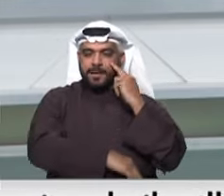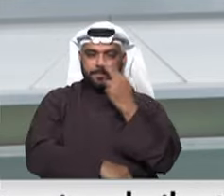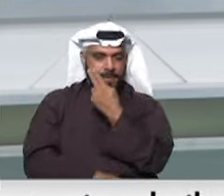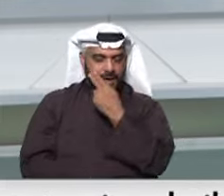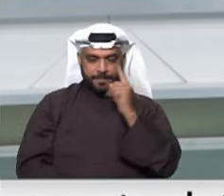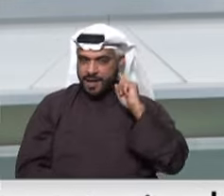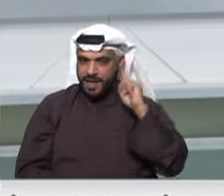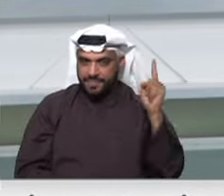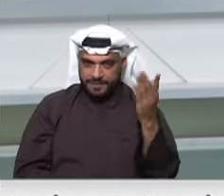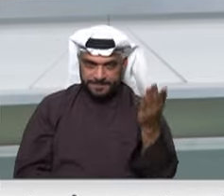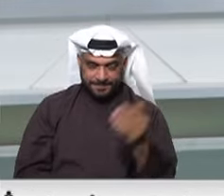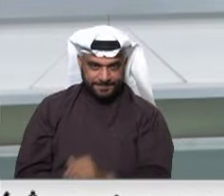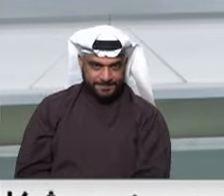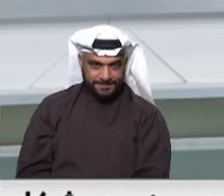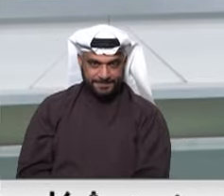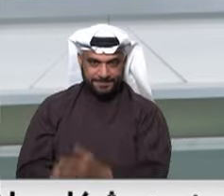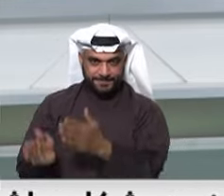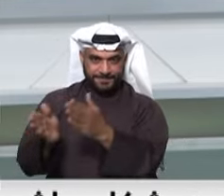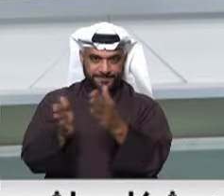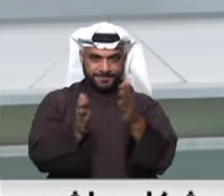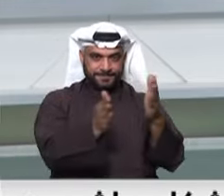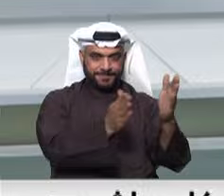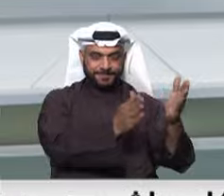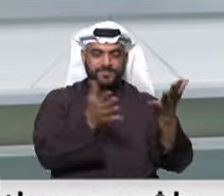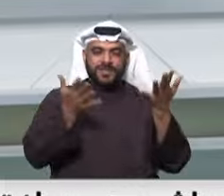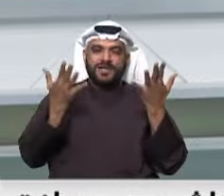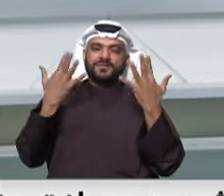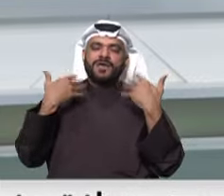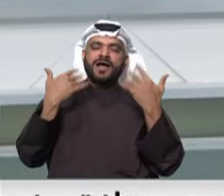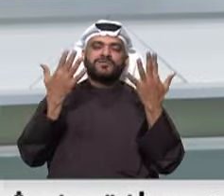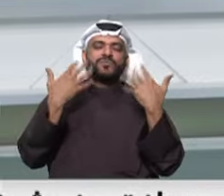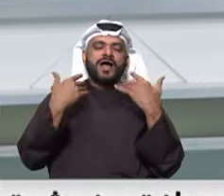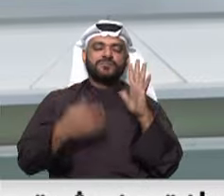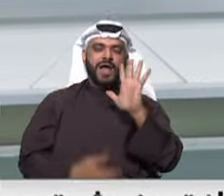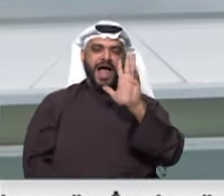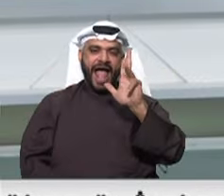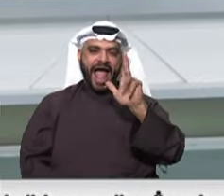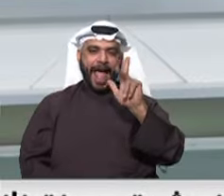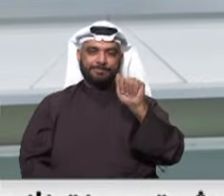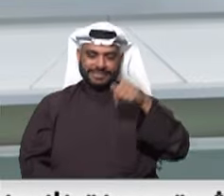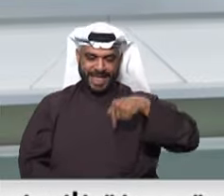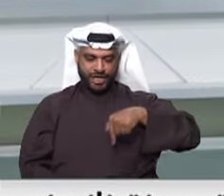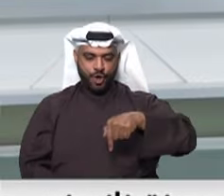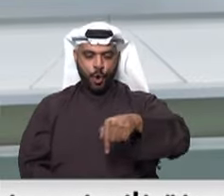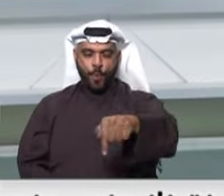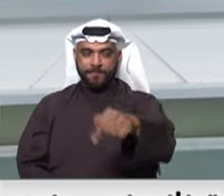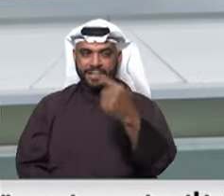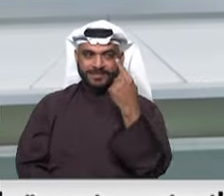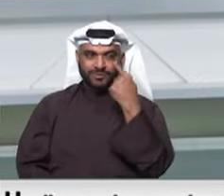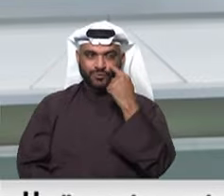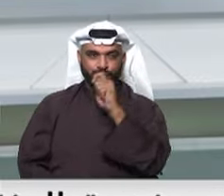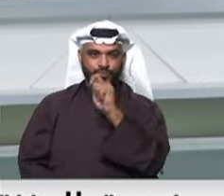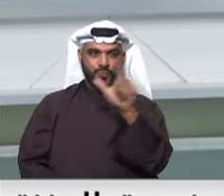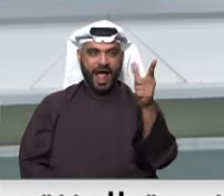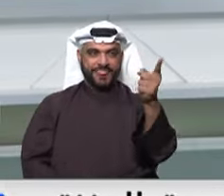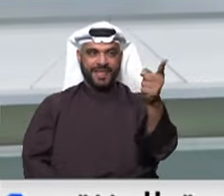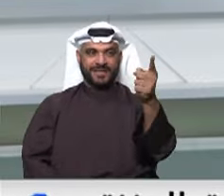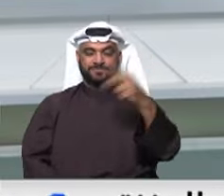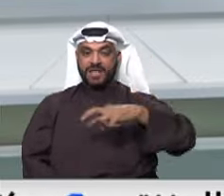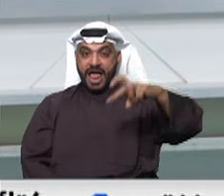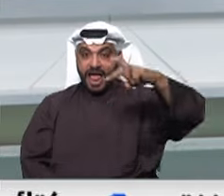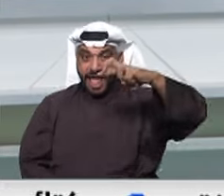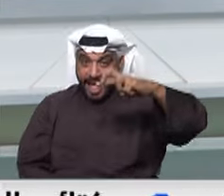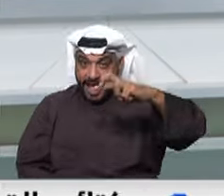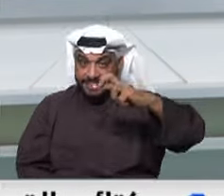الساعة 5:11 دقيقة. بالنسبة للطقس المتوقع لمدينة الكويت خلال 5 أيام القادمة بمشيئة الله، أجواء يوم الأحد